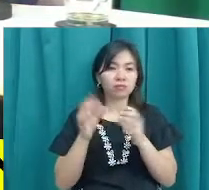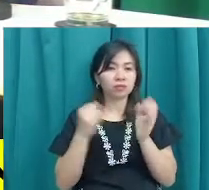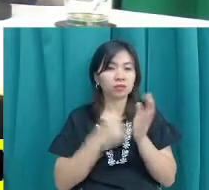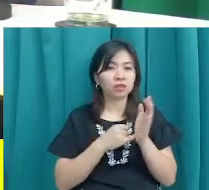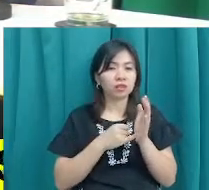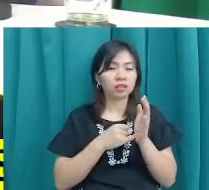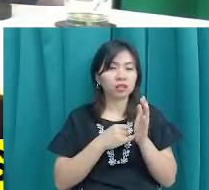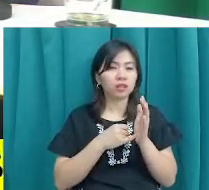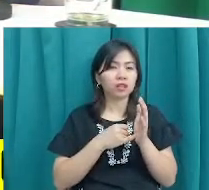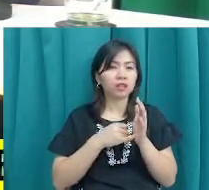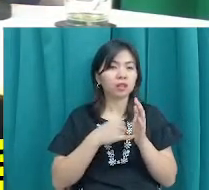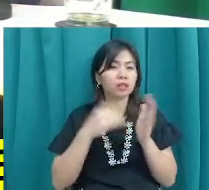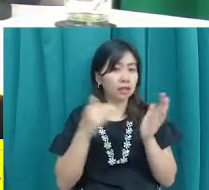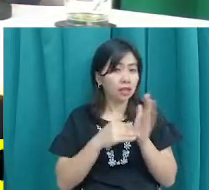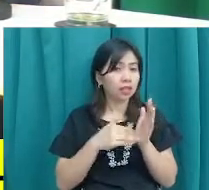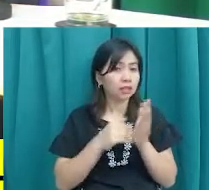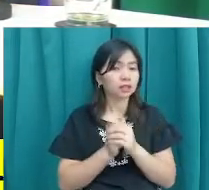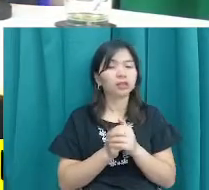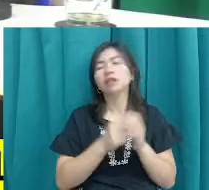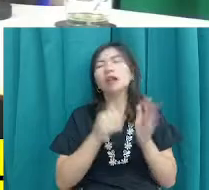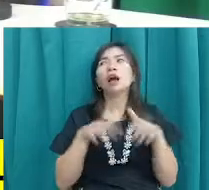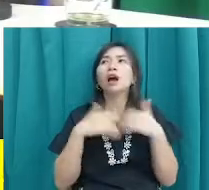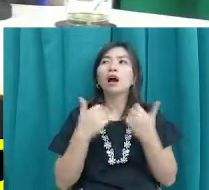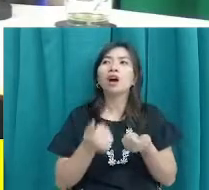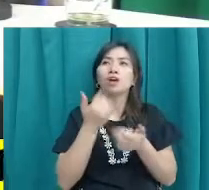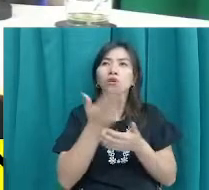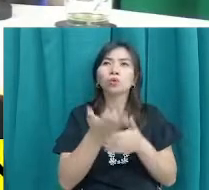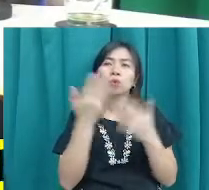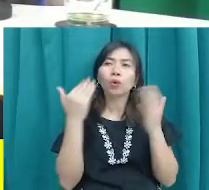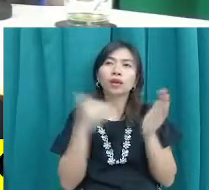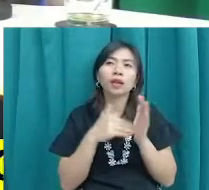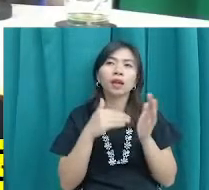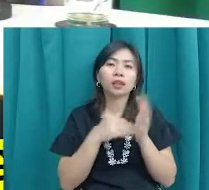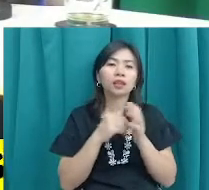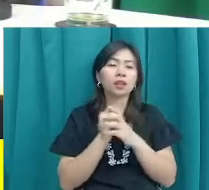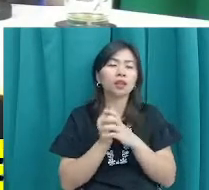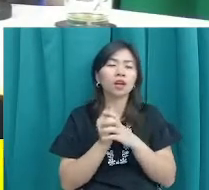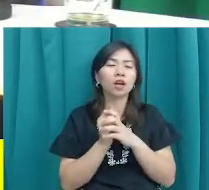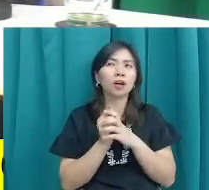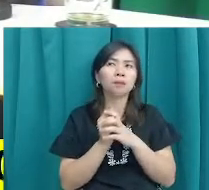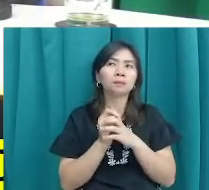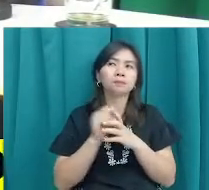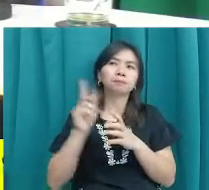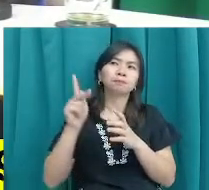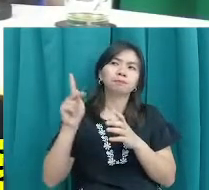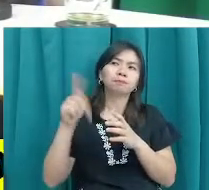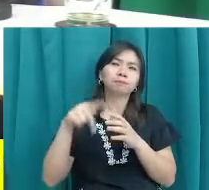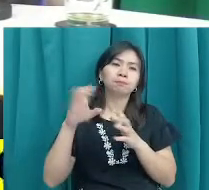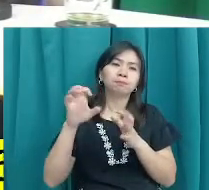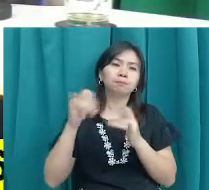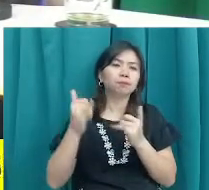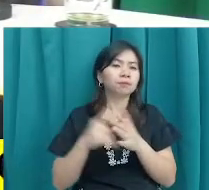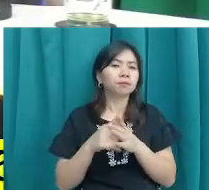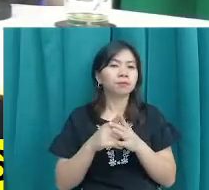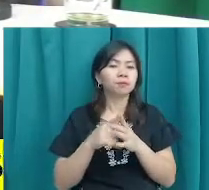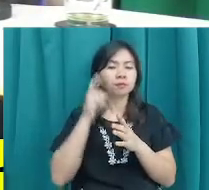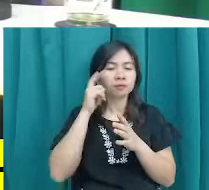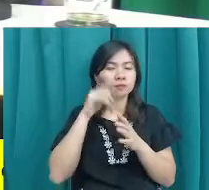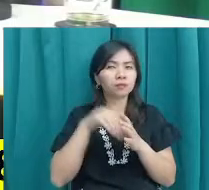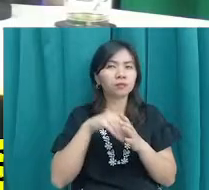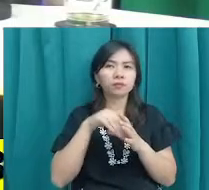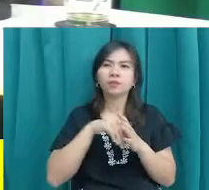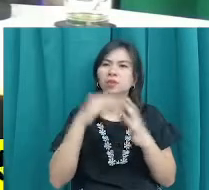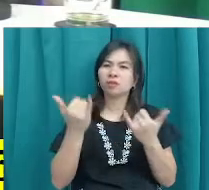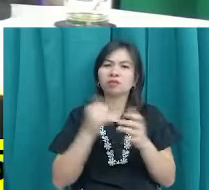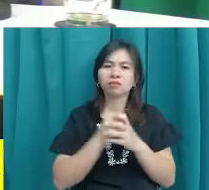ang pagkakalulo. Paano mo pinagkakalulo pa ni Hesus Kristo? O ngayon, sa mga balik na sa dati, kayong mga nasa Team Focus, sa pag-aaral nyo,